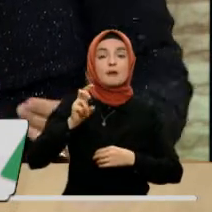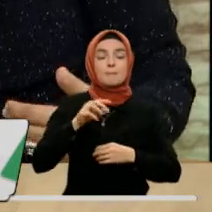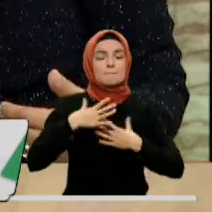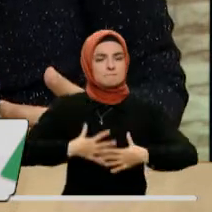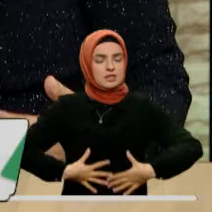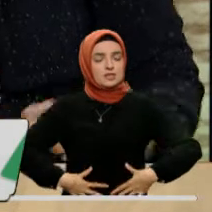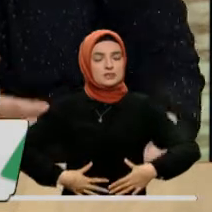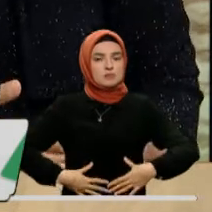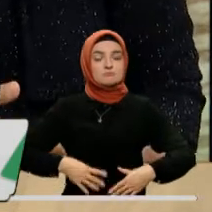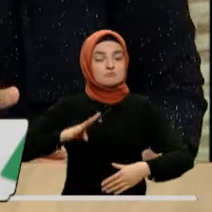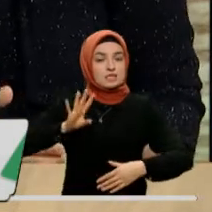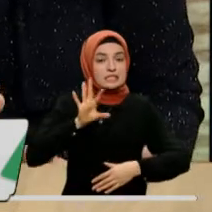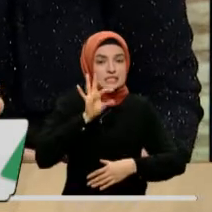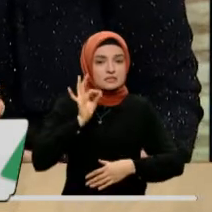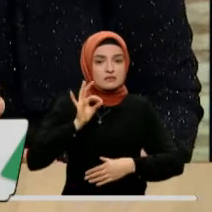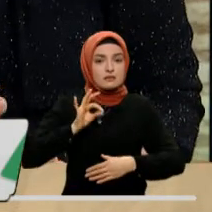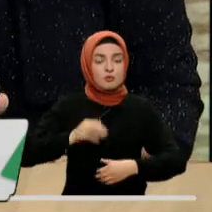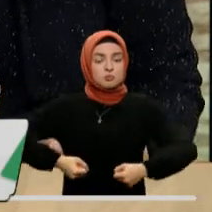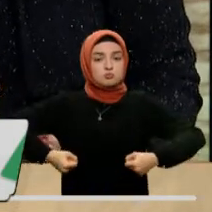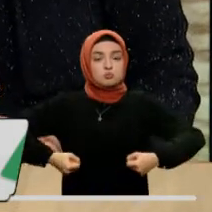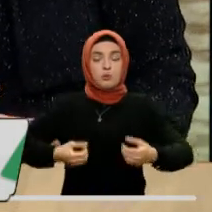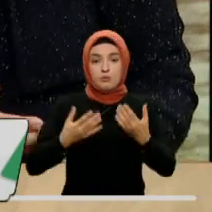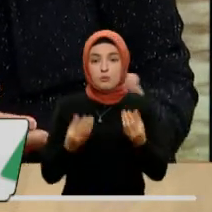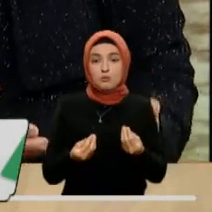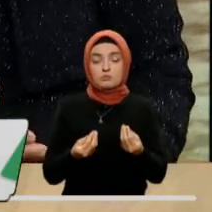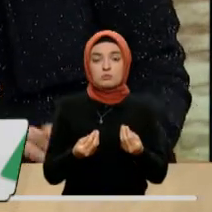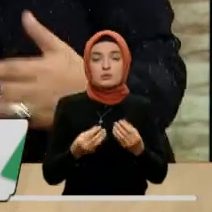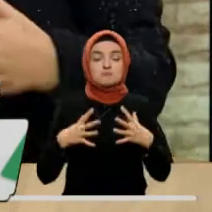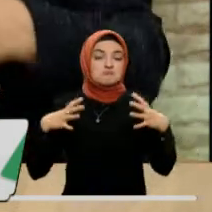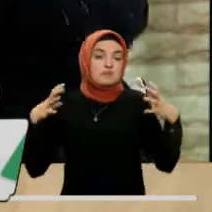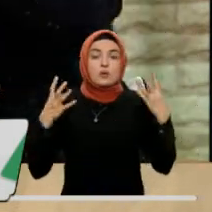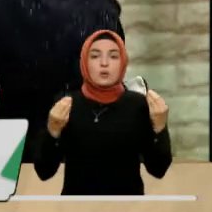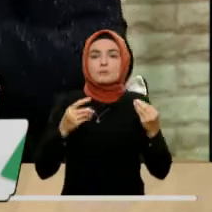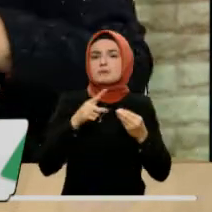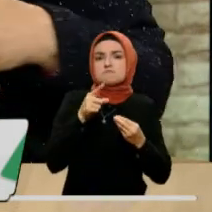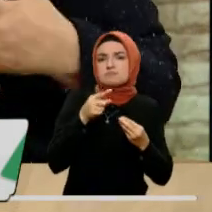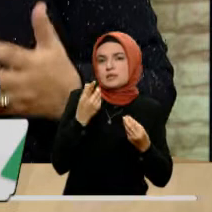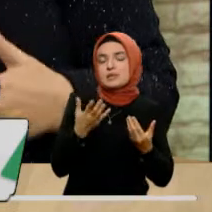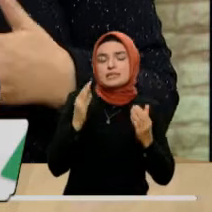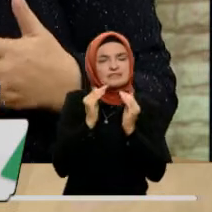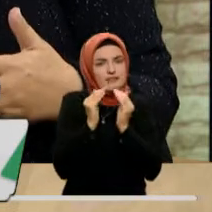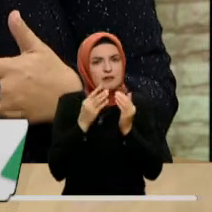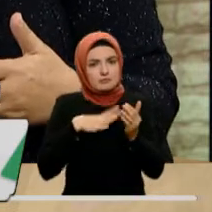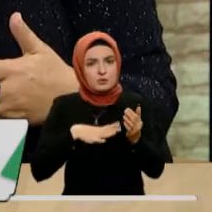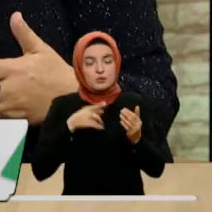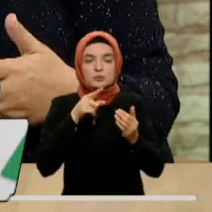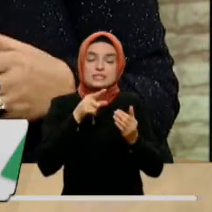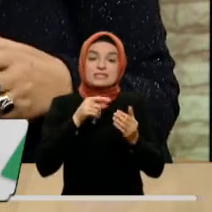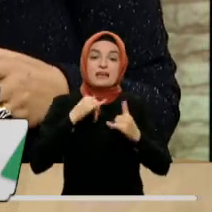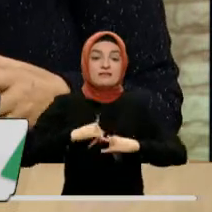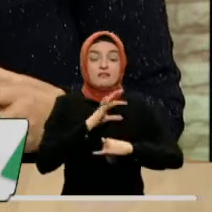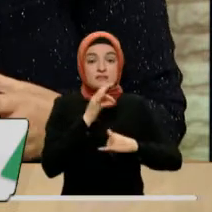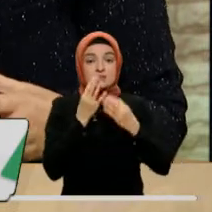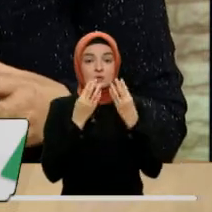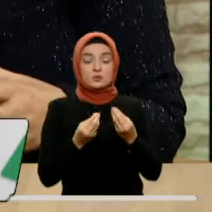olur elbiseyi, 36 olursa dar olur. Ama siz dersiniz ki ben dar giymek istiyorum ya da bol, o sizin bir rahatsızlık da verir size. O